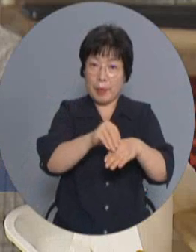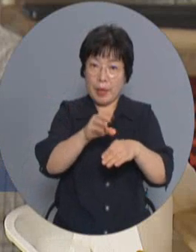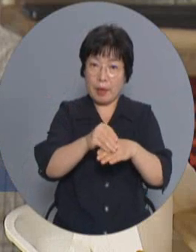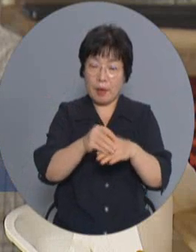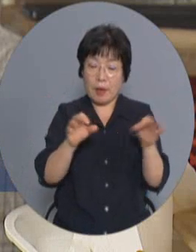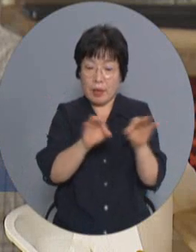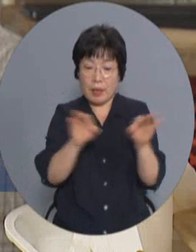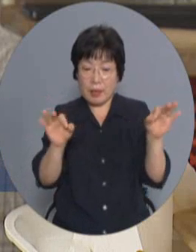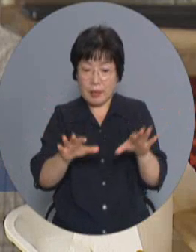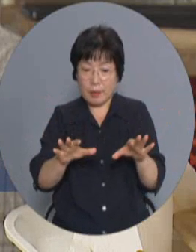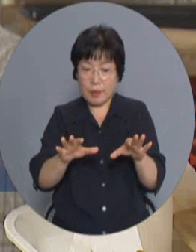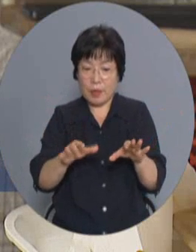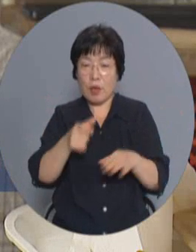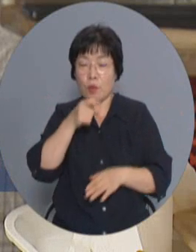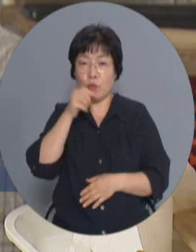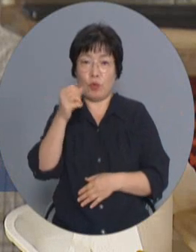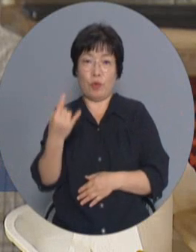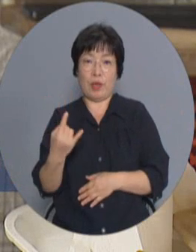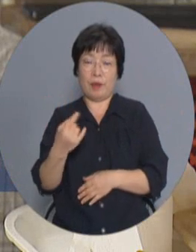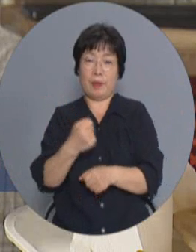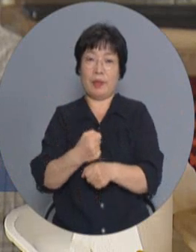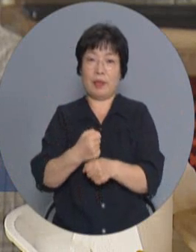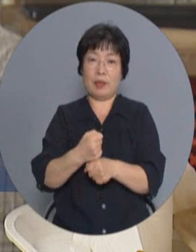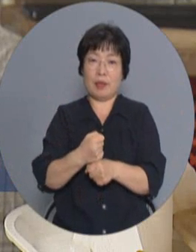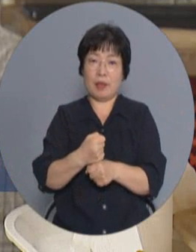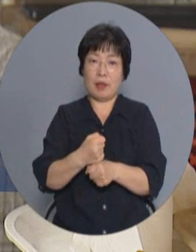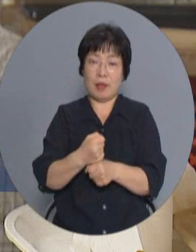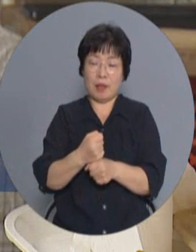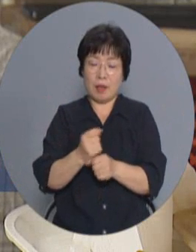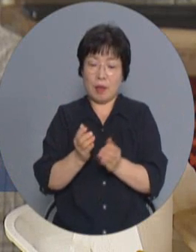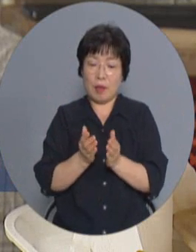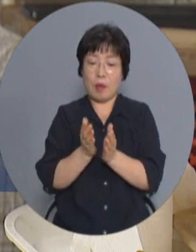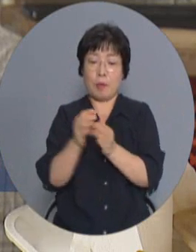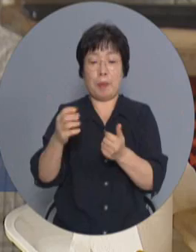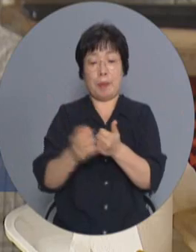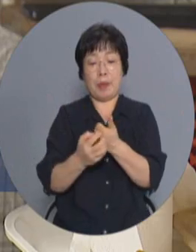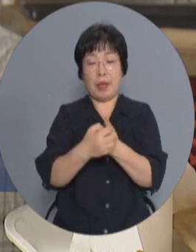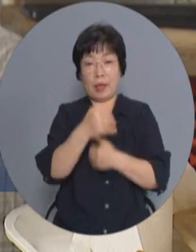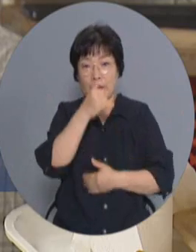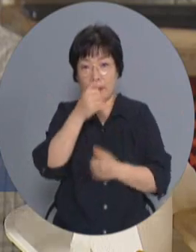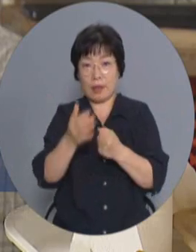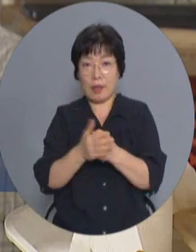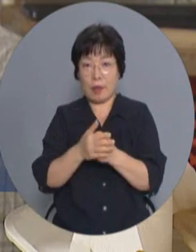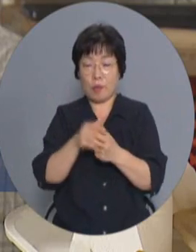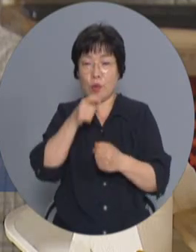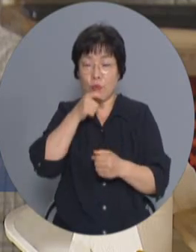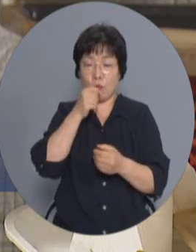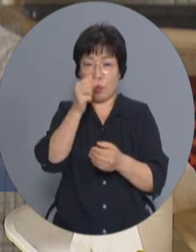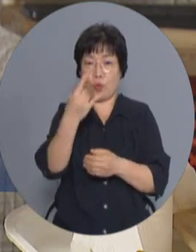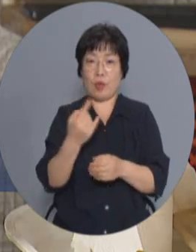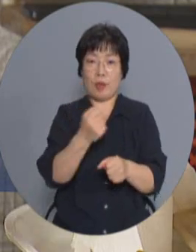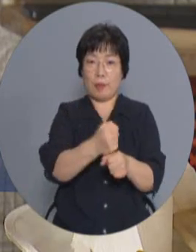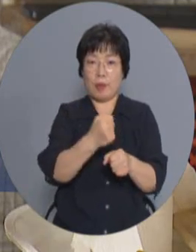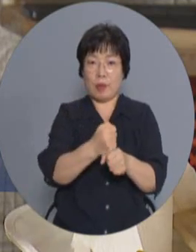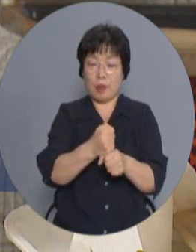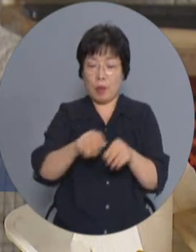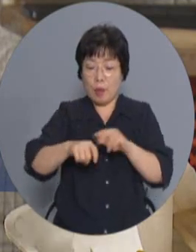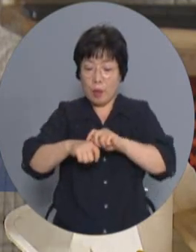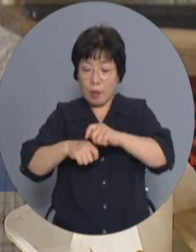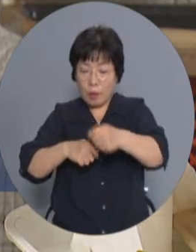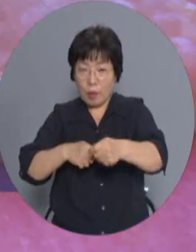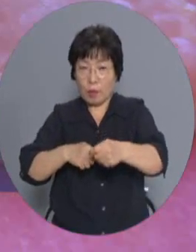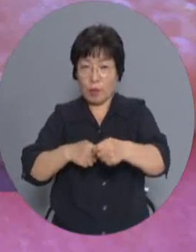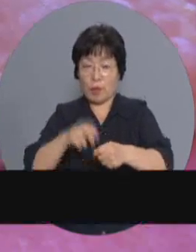했고 홍어 물에도 해요. 배 나주가 배가 있잖아요. 그래서 이제 홍어 물에도 하고 홍어 껍질로